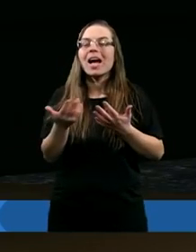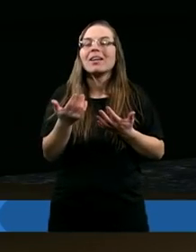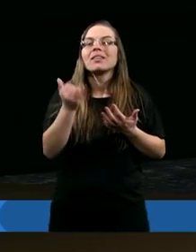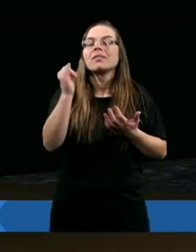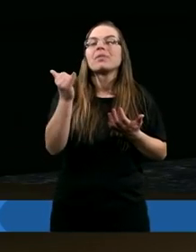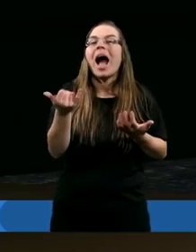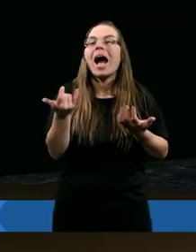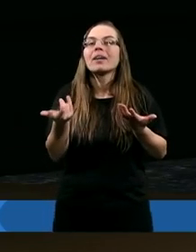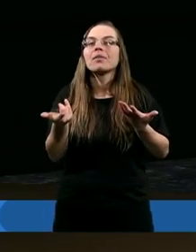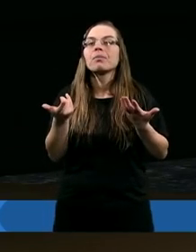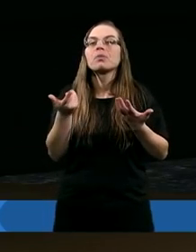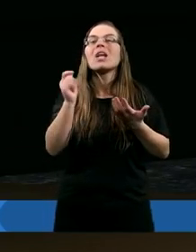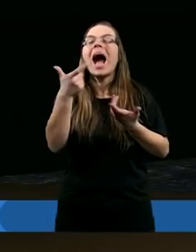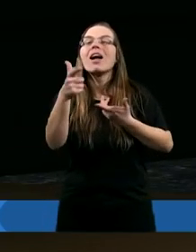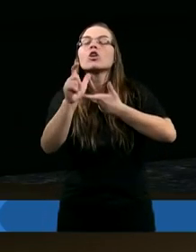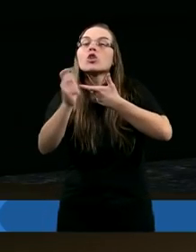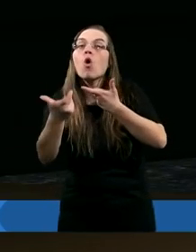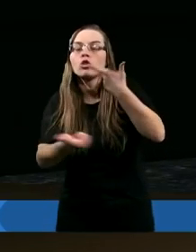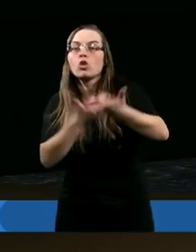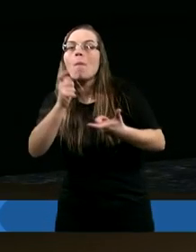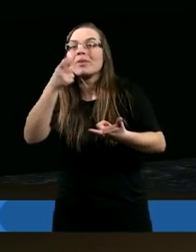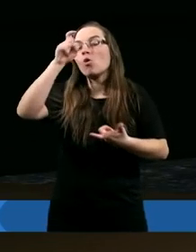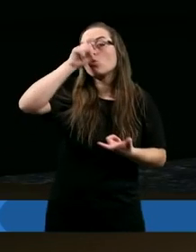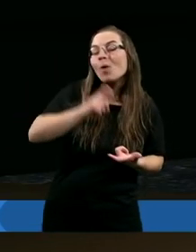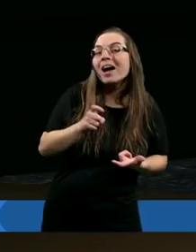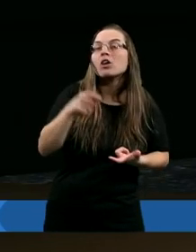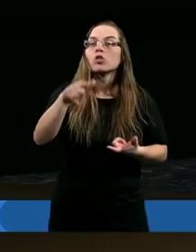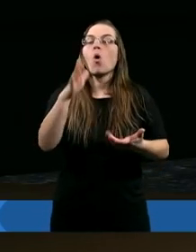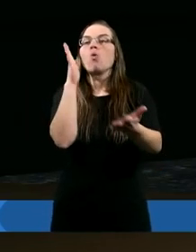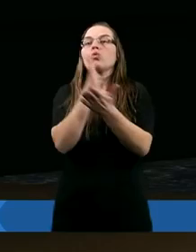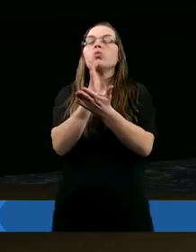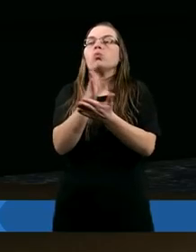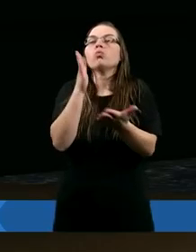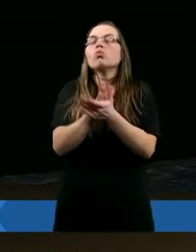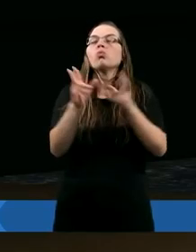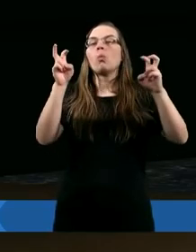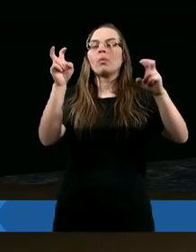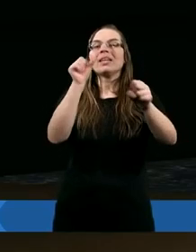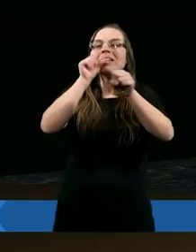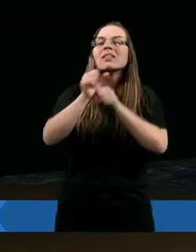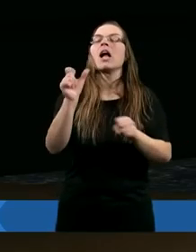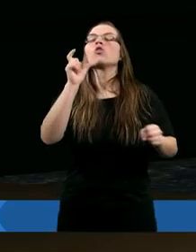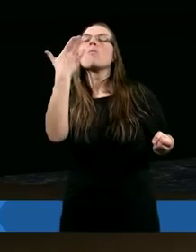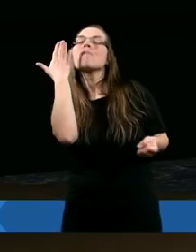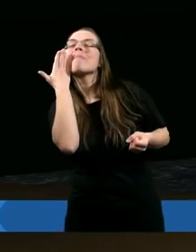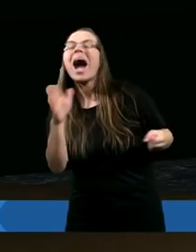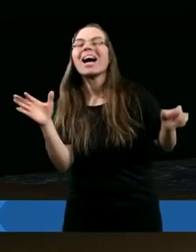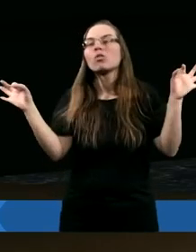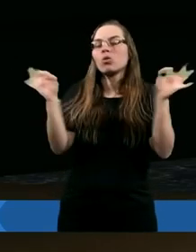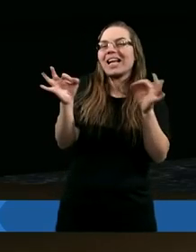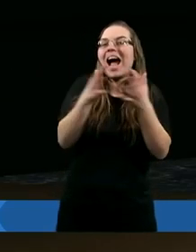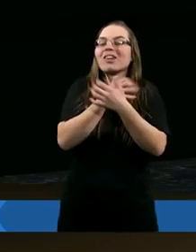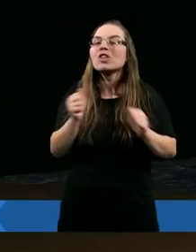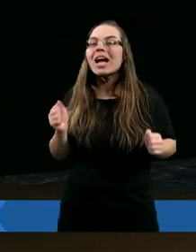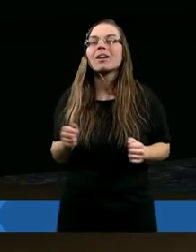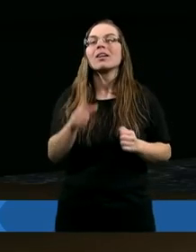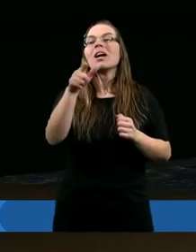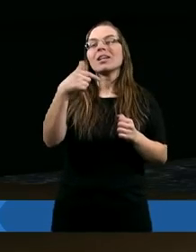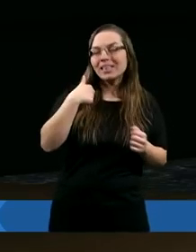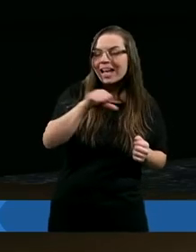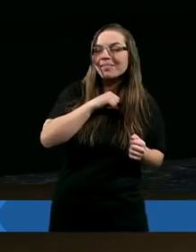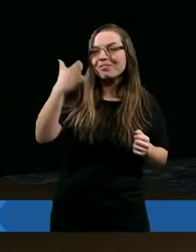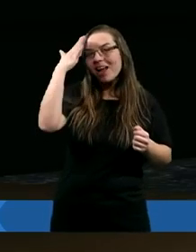Jak się zrobi coś złego, to już jest coś bardzo strasznego. Ale ja